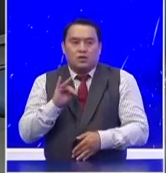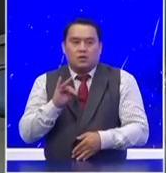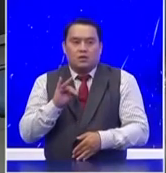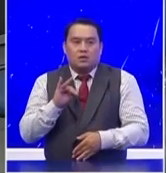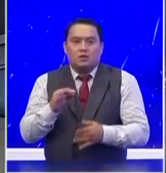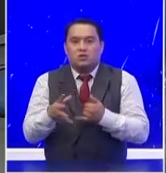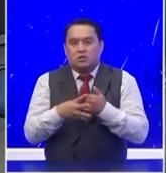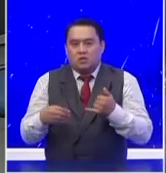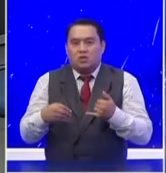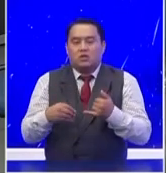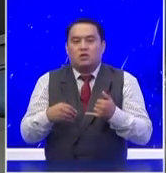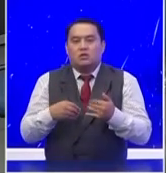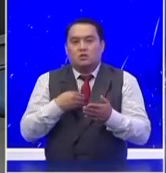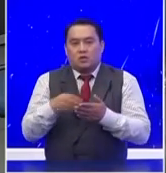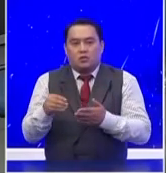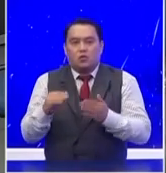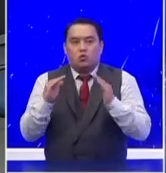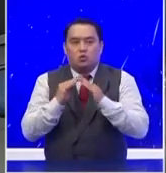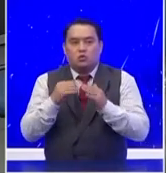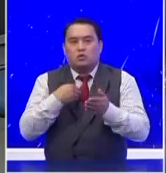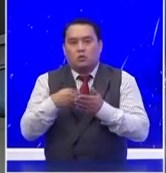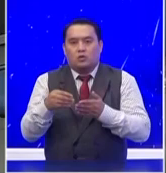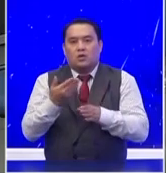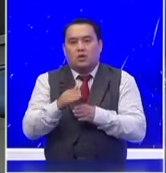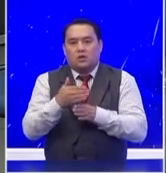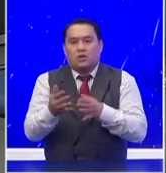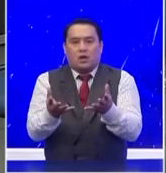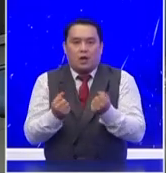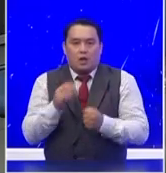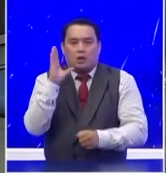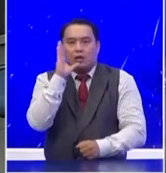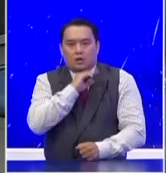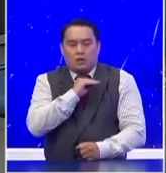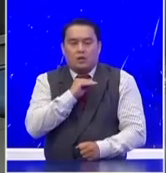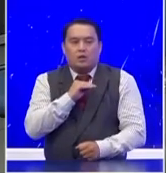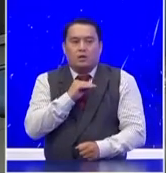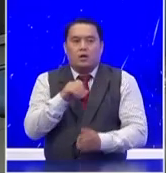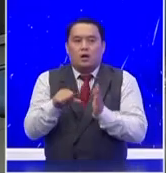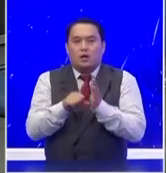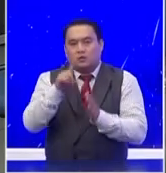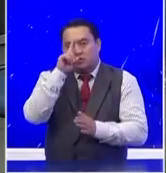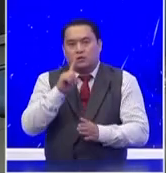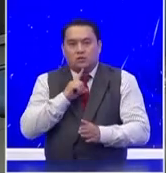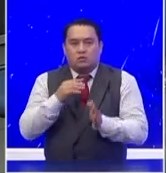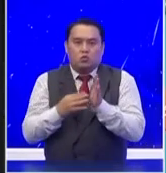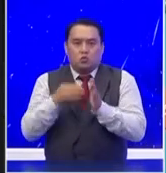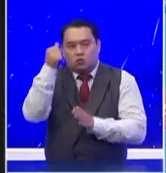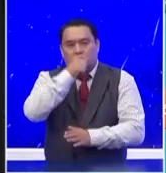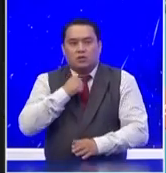жер телімін сатып алуға немесе үй сатып алуға да несие ала алады. Несие мерзімі 6 жылдан бастап 9 жылға